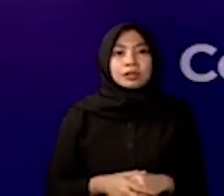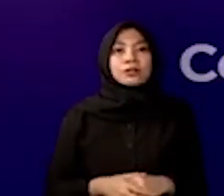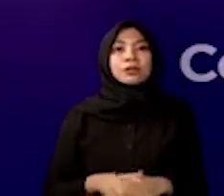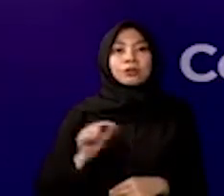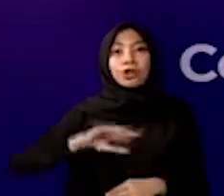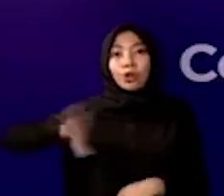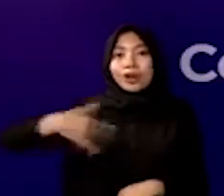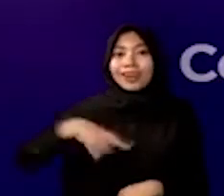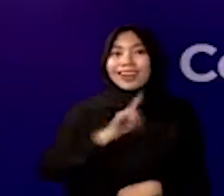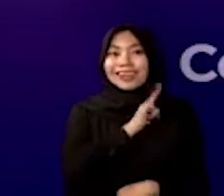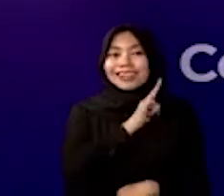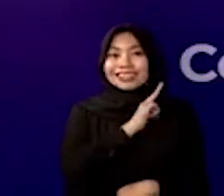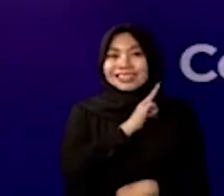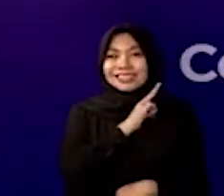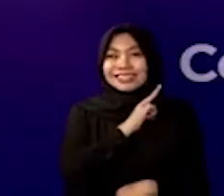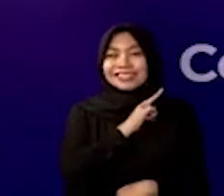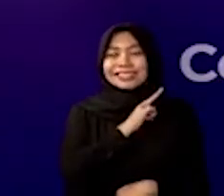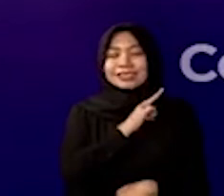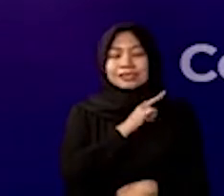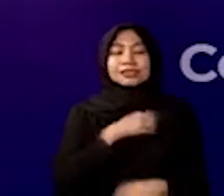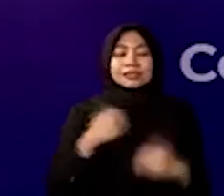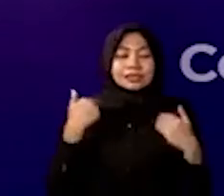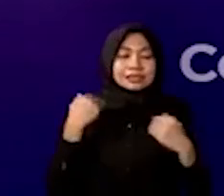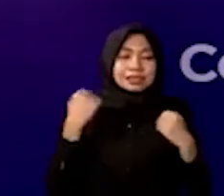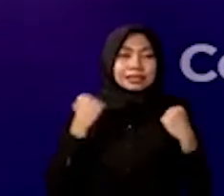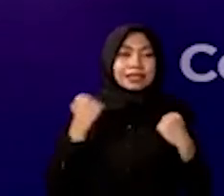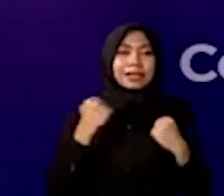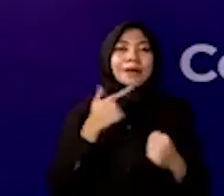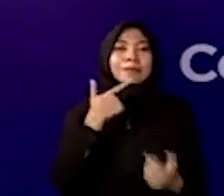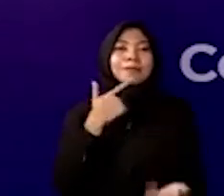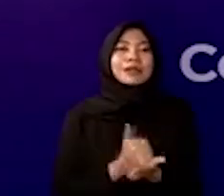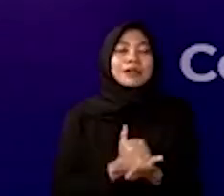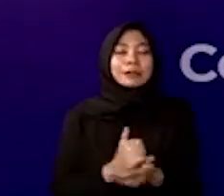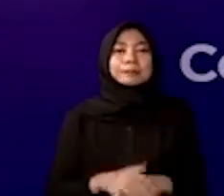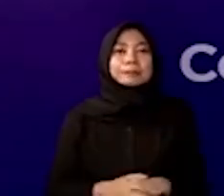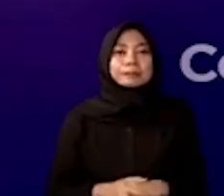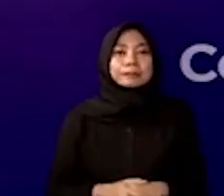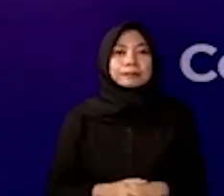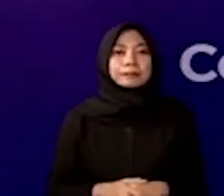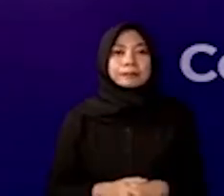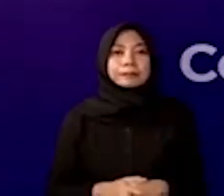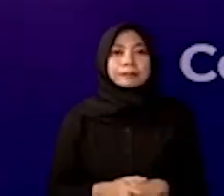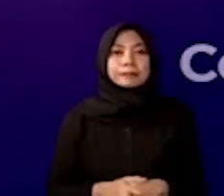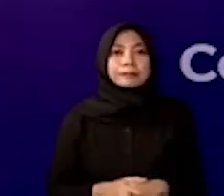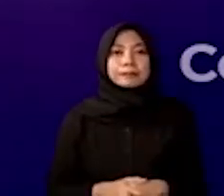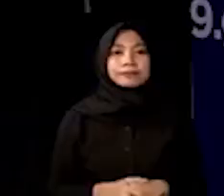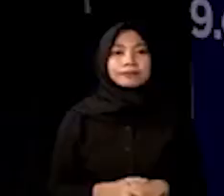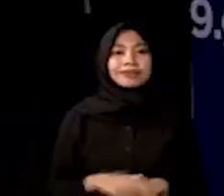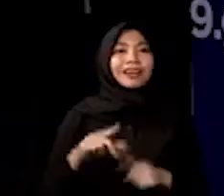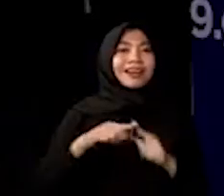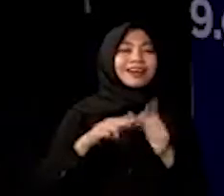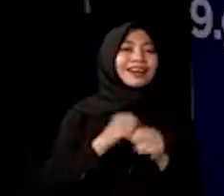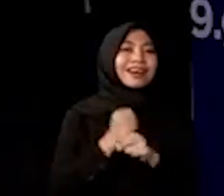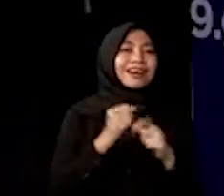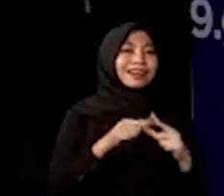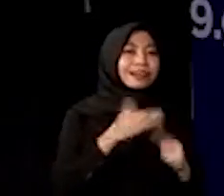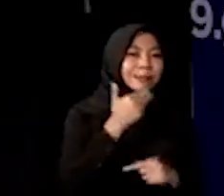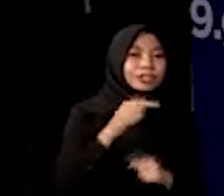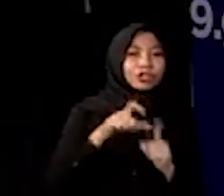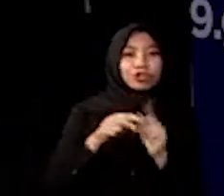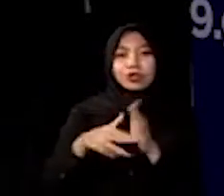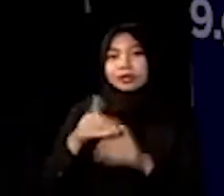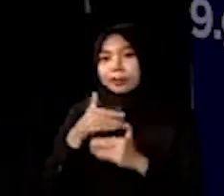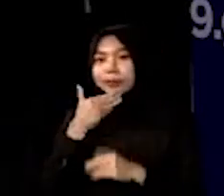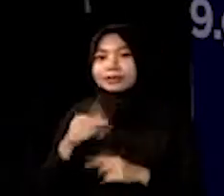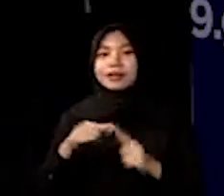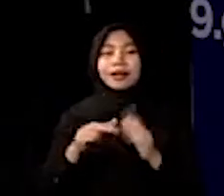dan keluarga menjadi dampak daripada pandemi covid ini Demikian terima kasih terima kasih pakangga terima kasih Pak Doni Terima